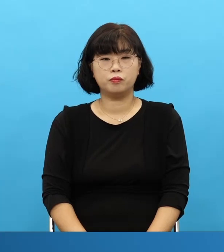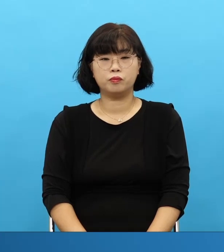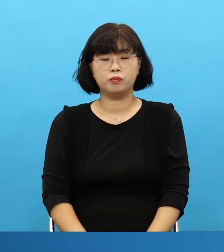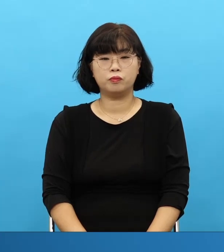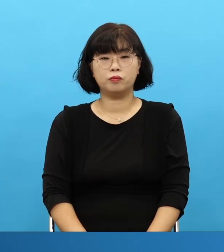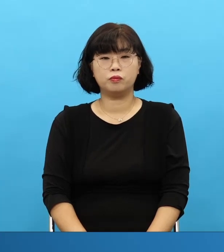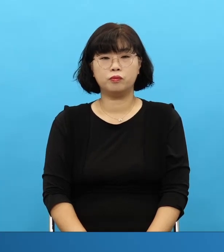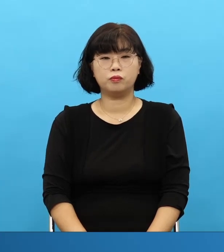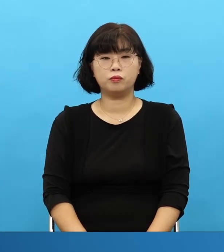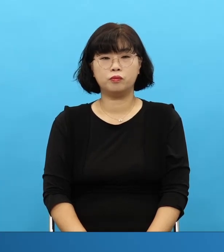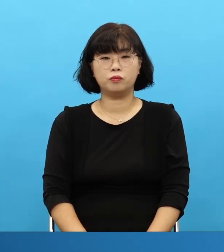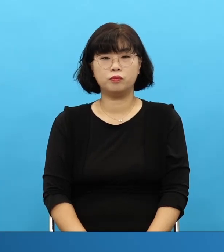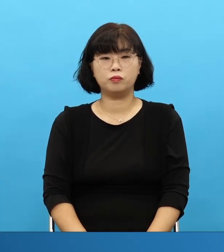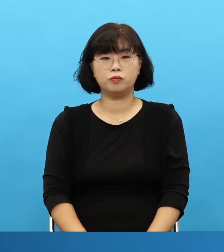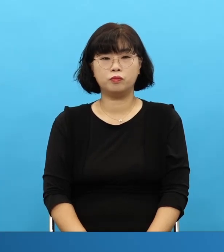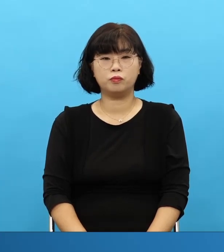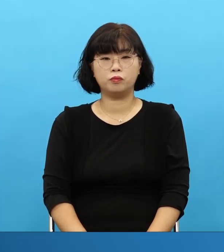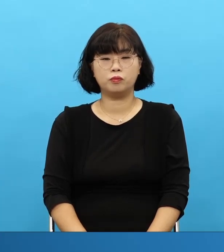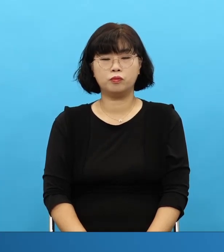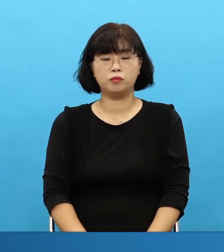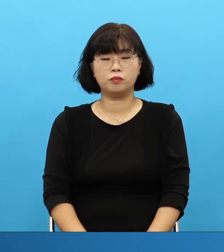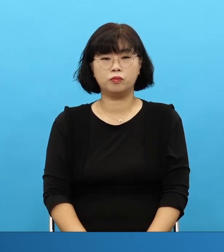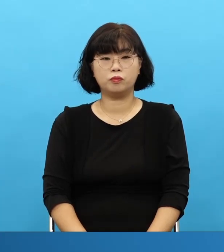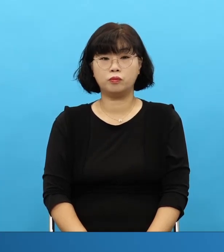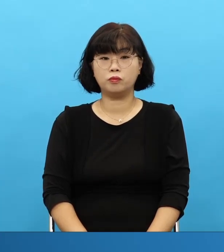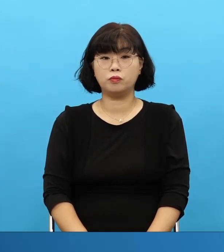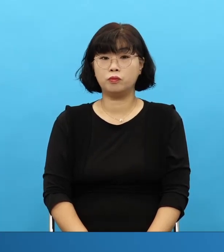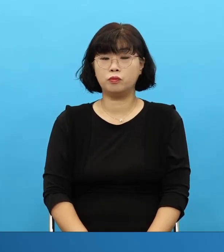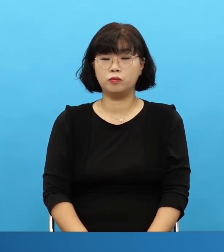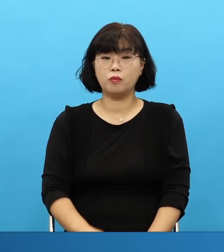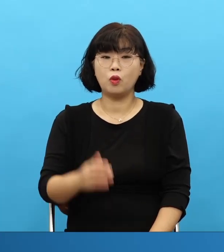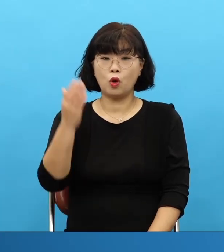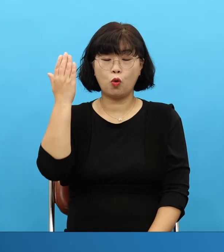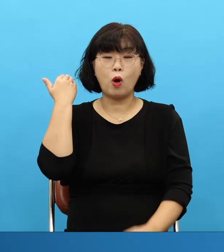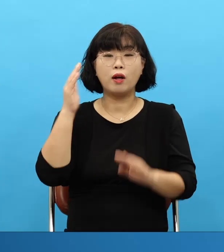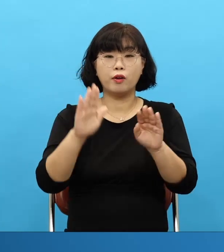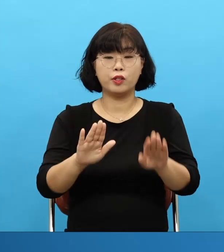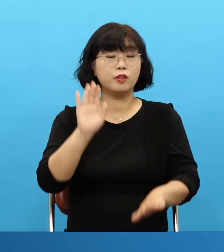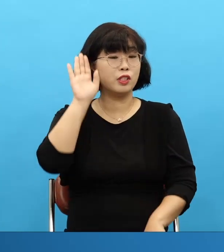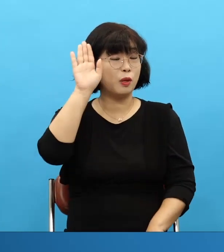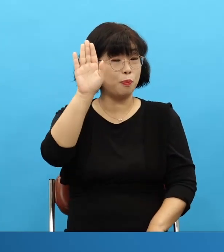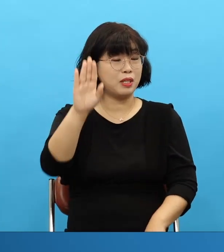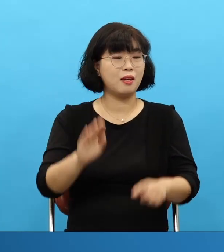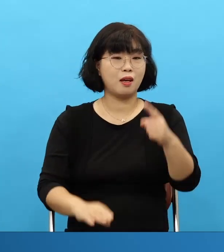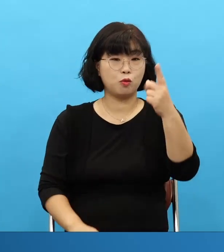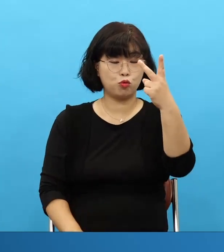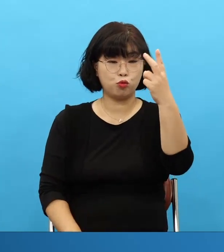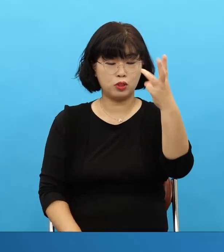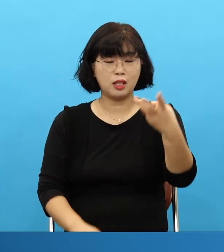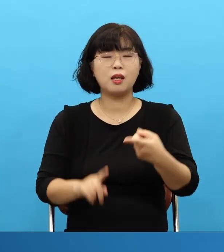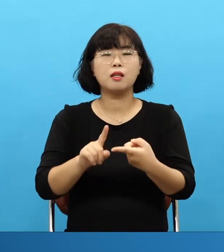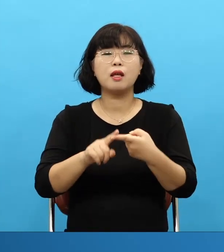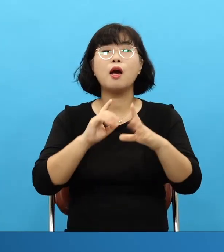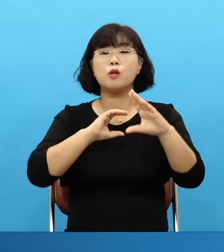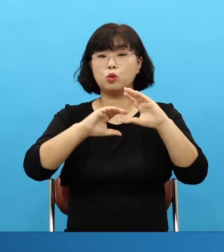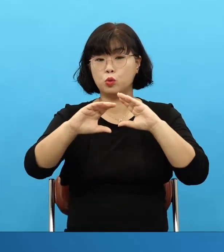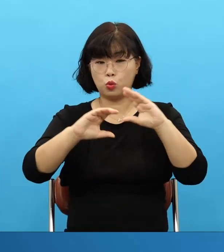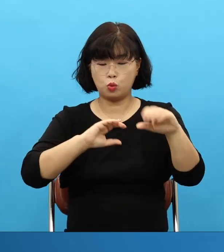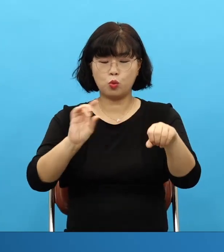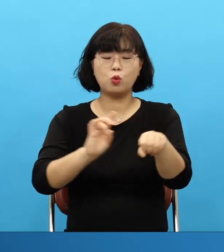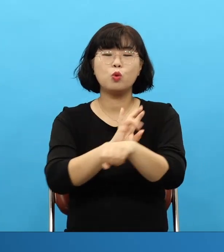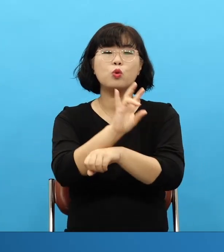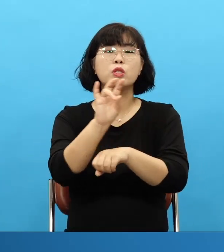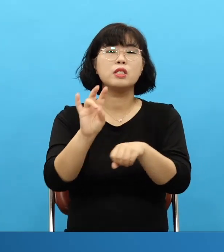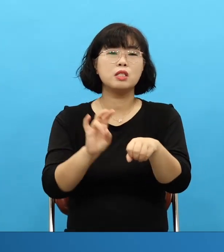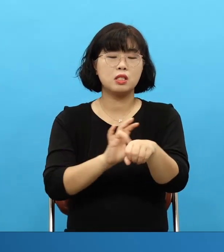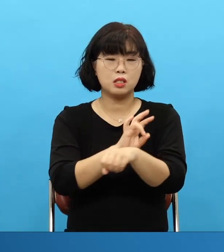소통과 25 응답이 여러분에게 주어져 있습니다. And this communication with the past, present, and future in the 25-hour